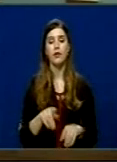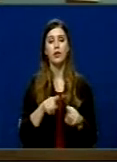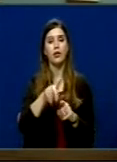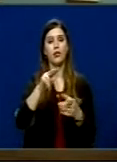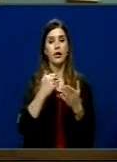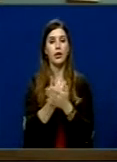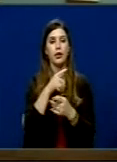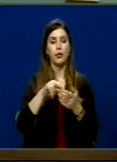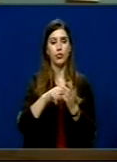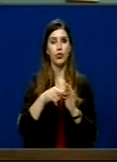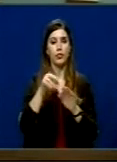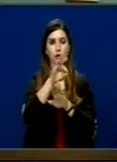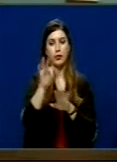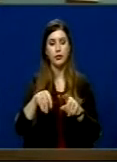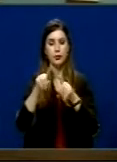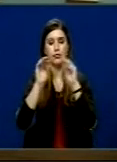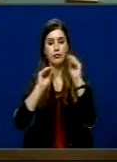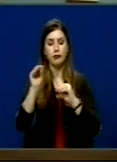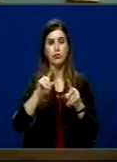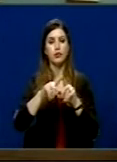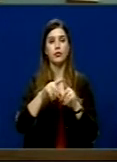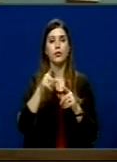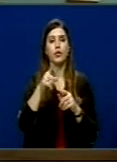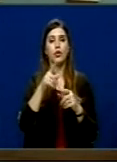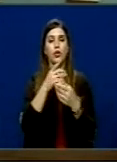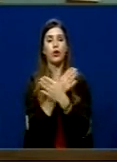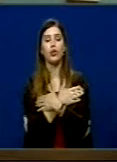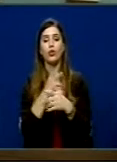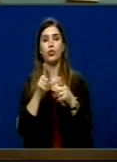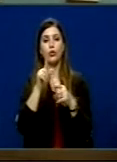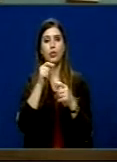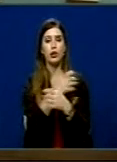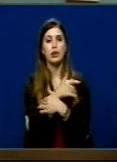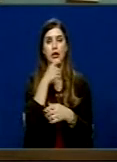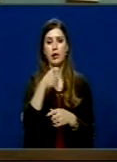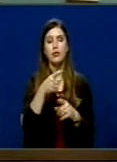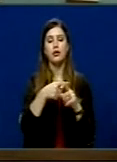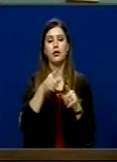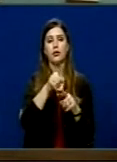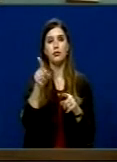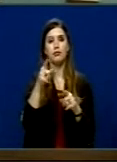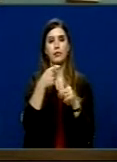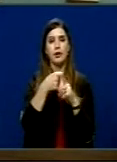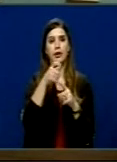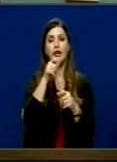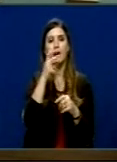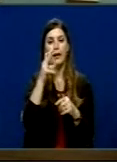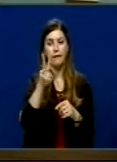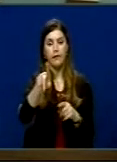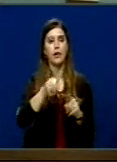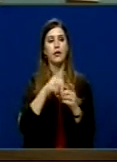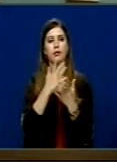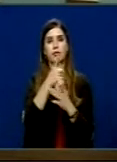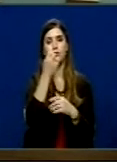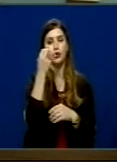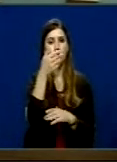e zgjerimit të rrugës 99, segmenti Gjergjic-Kiev, është hartuar nga kompania Projin nga Prishtina. Projekti kryesor është finalizuar